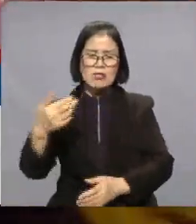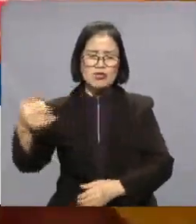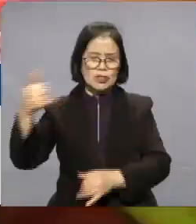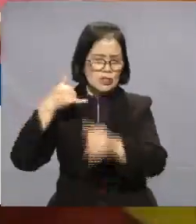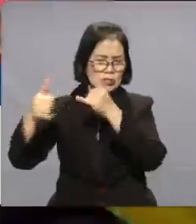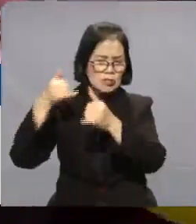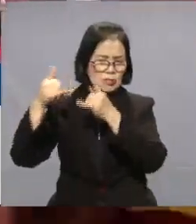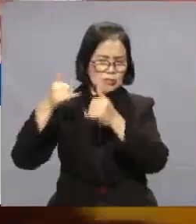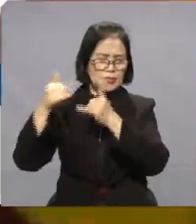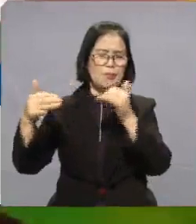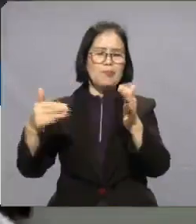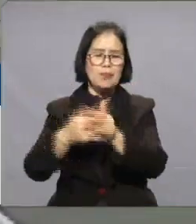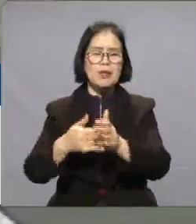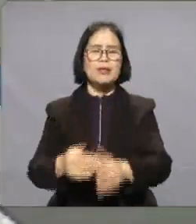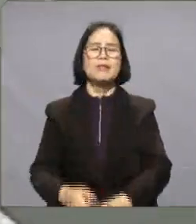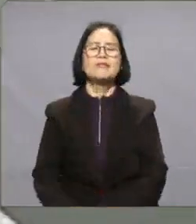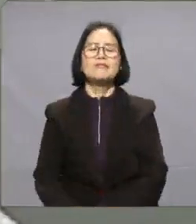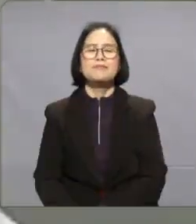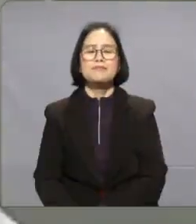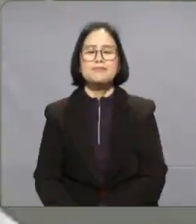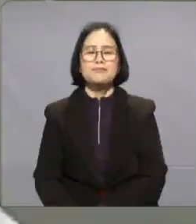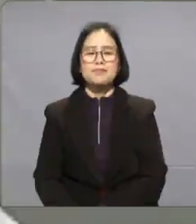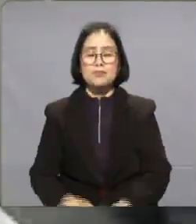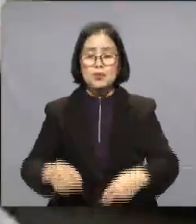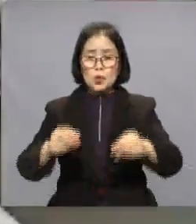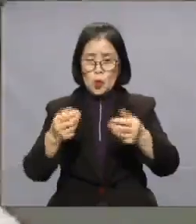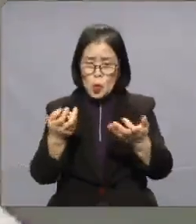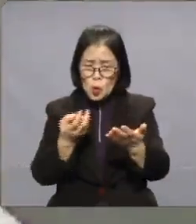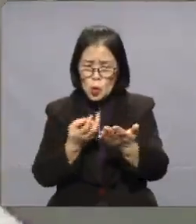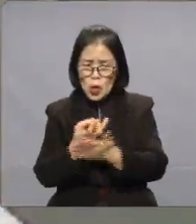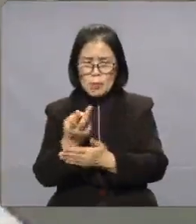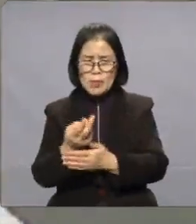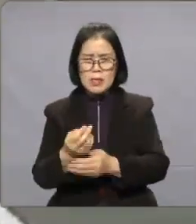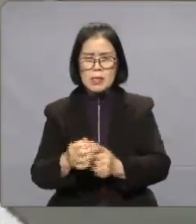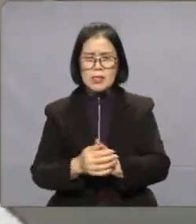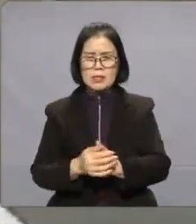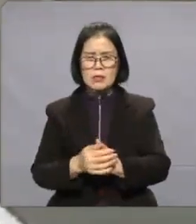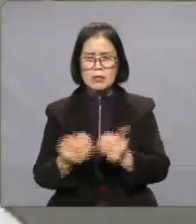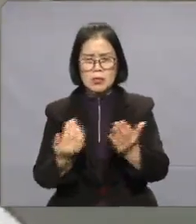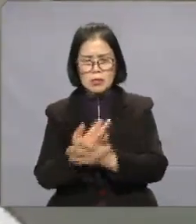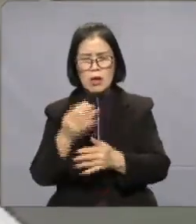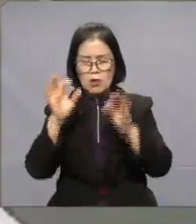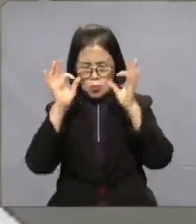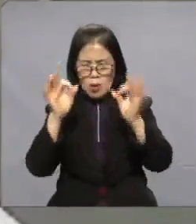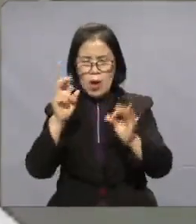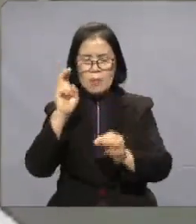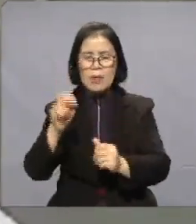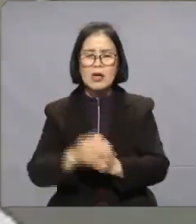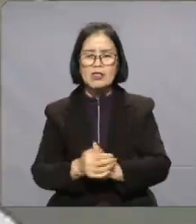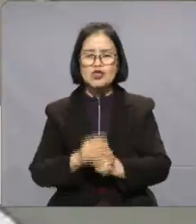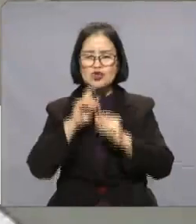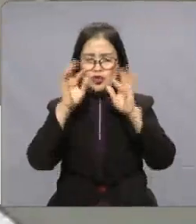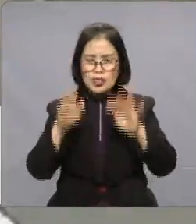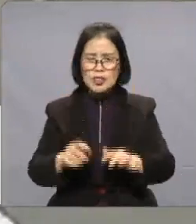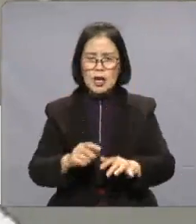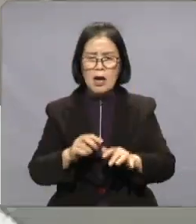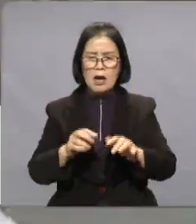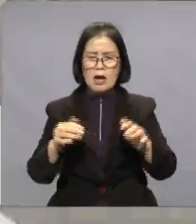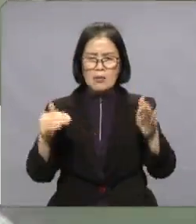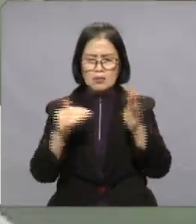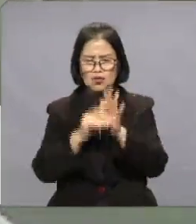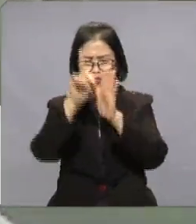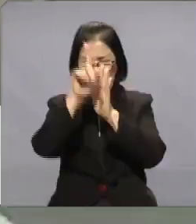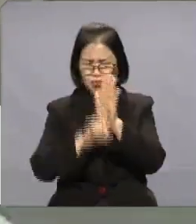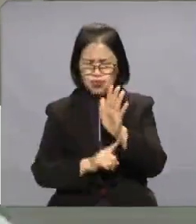계속 들어왔던 상황이에요. 당국은 도로 결빙, 블랙 아이스로 보고 있습니다. 눈이나 비가 기온